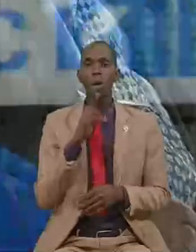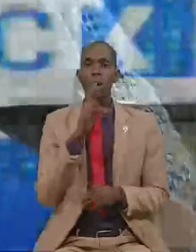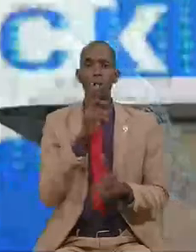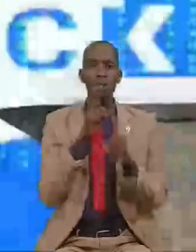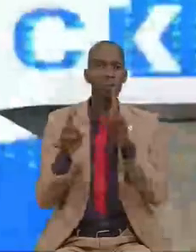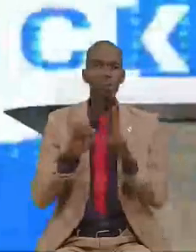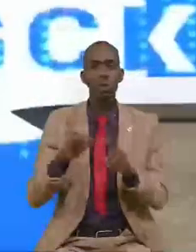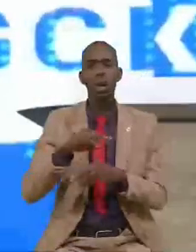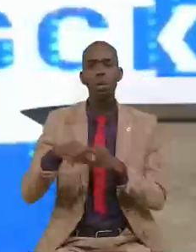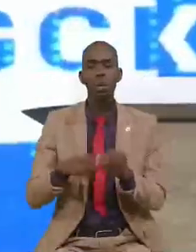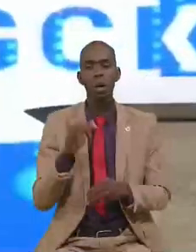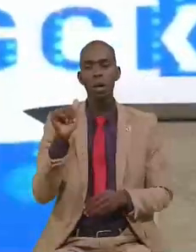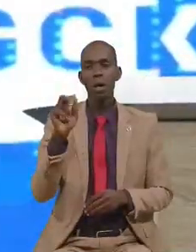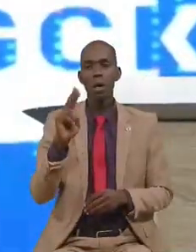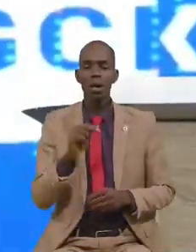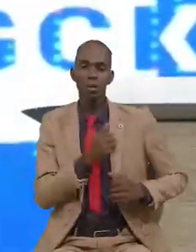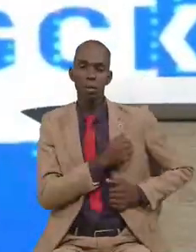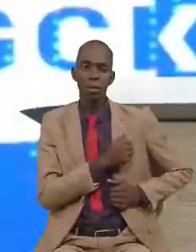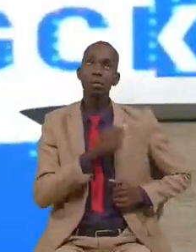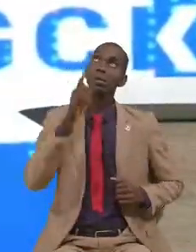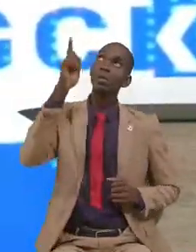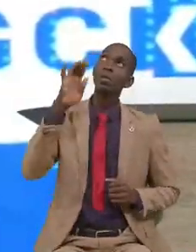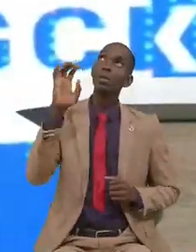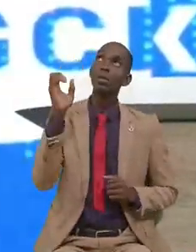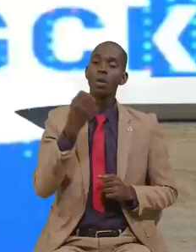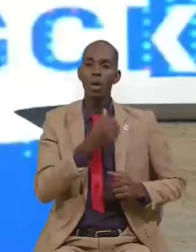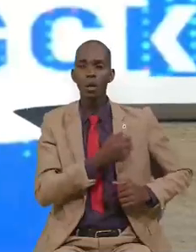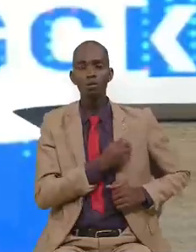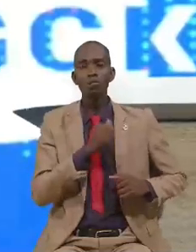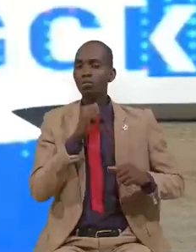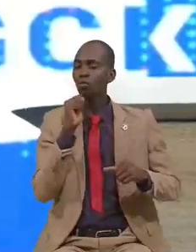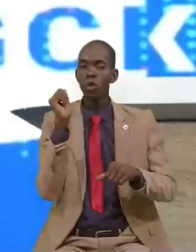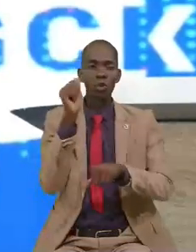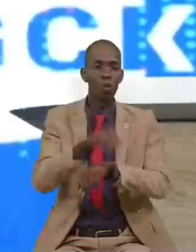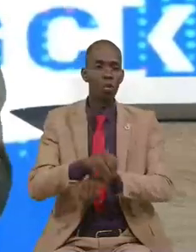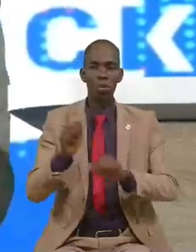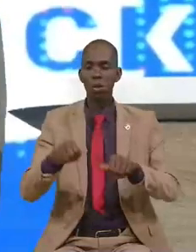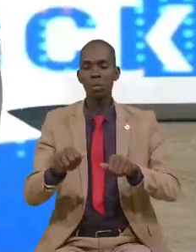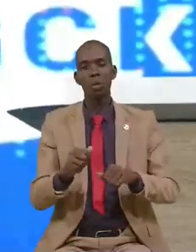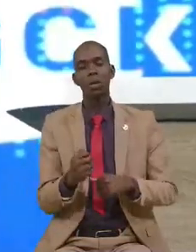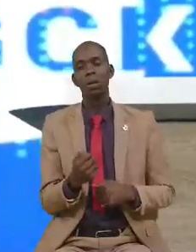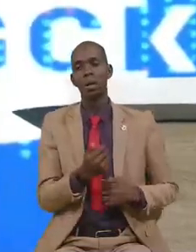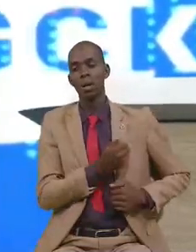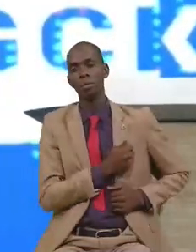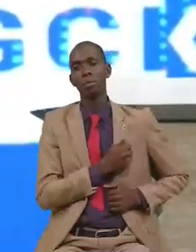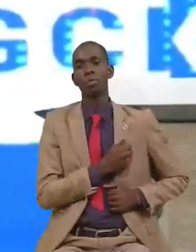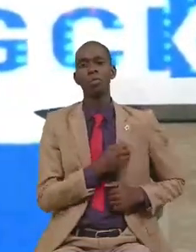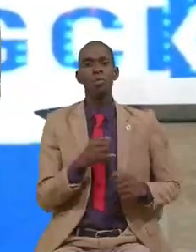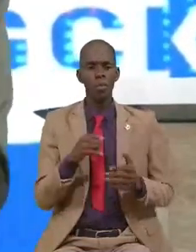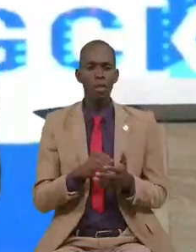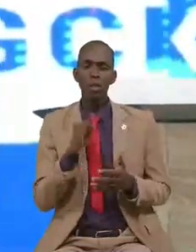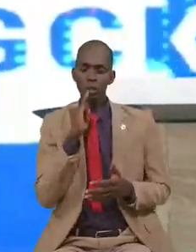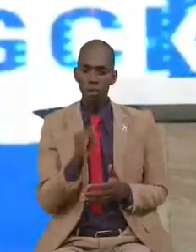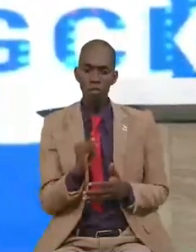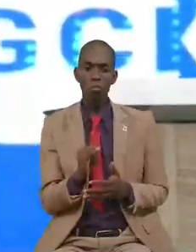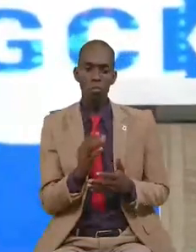d'une armée. L'armée de Dieu. L'armée invincible. Quelque chose d'avoir une armée,